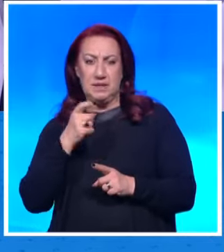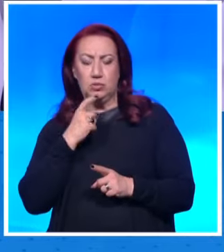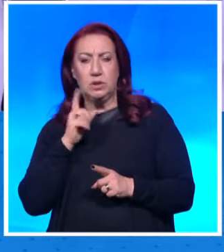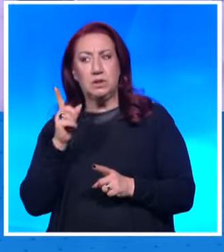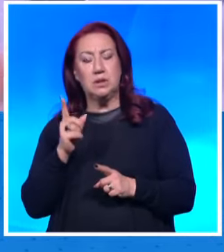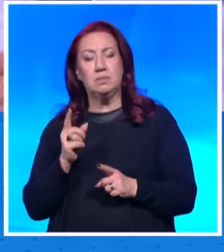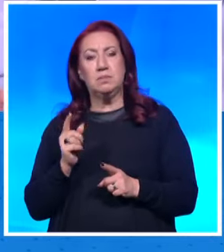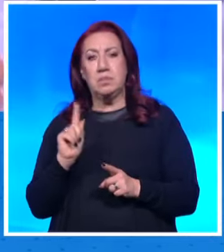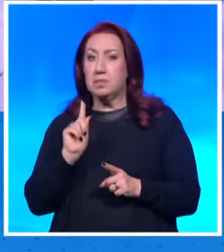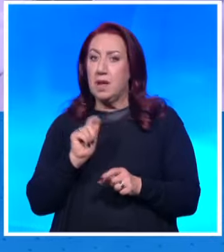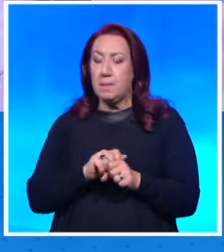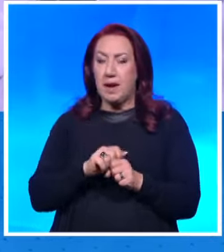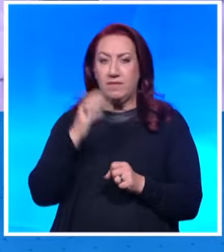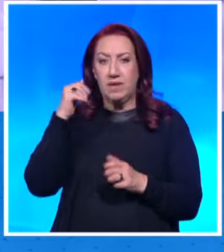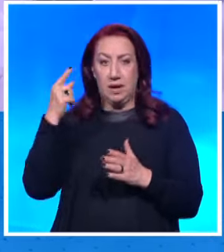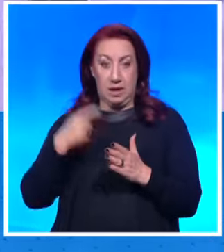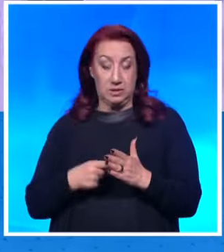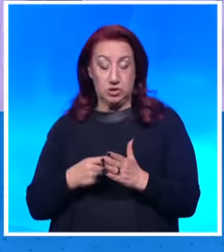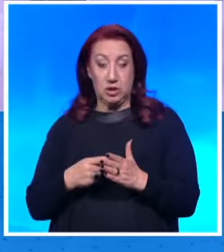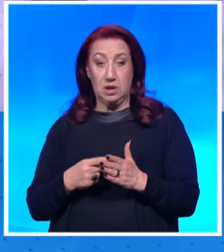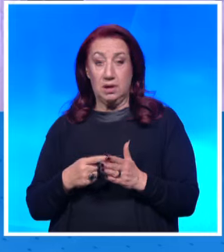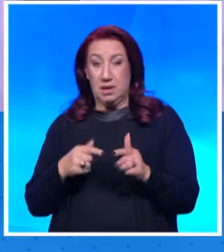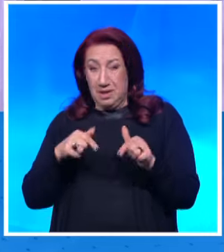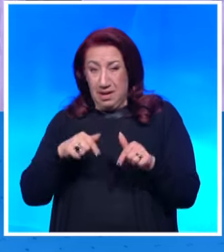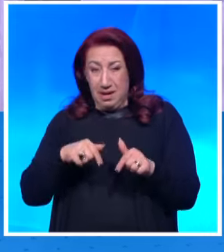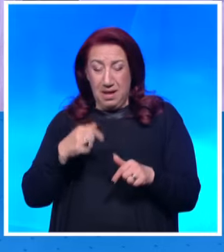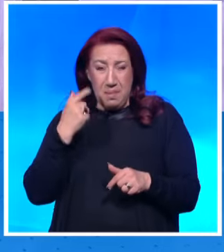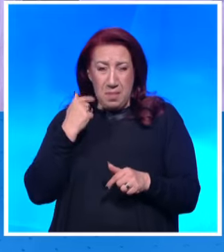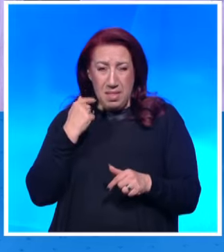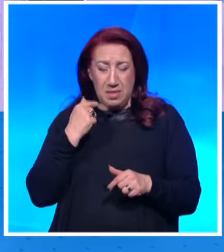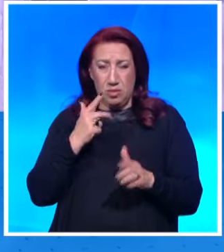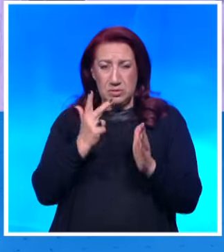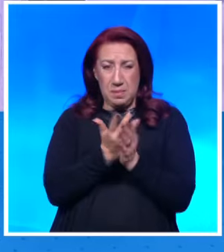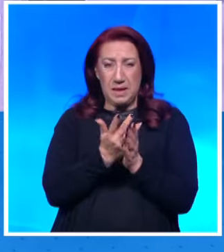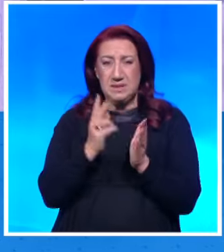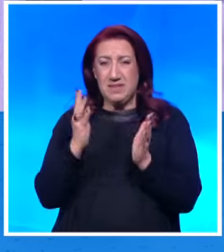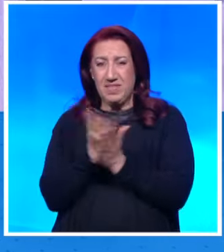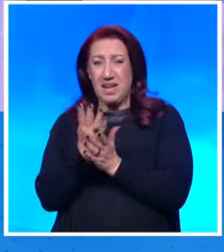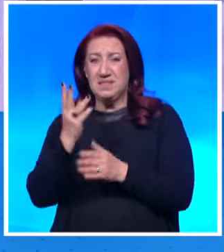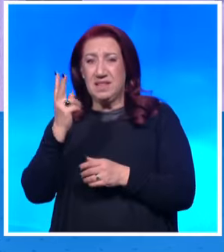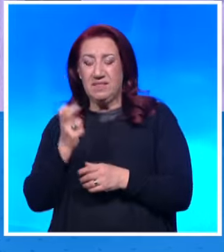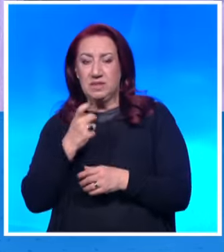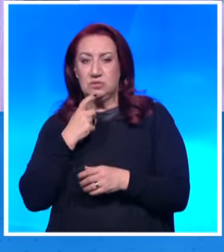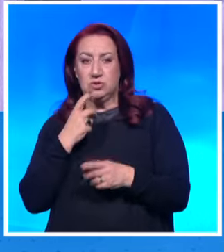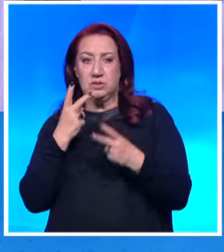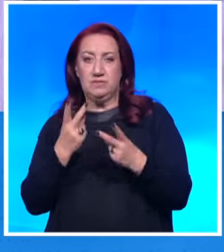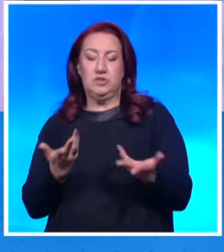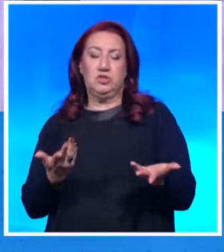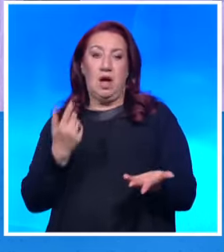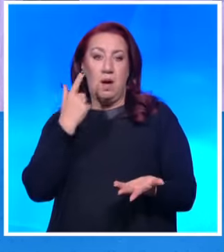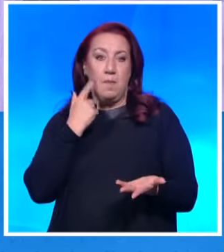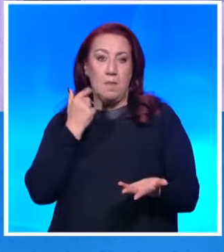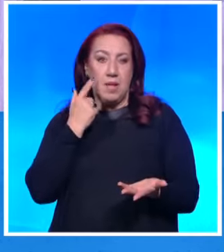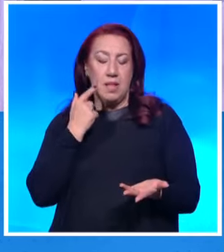по-малко. А дори при съвсем новите водачи, 18-19-20 годишни, дори там ясно се откроява възрастта,